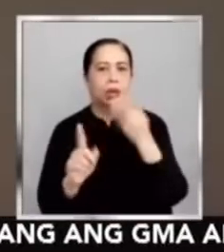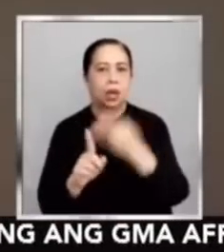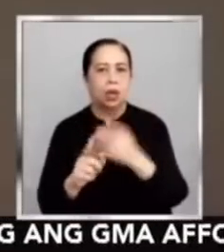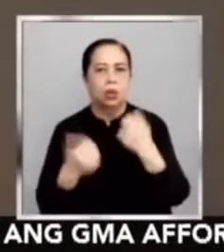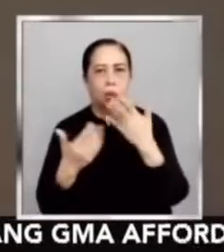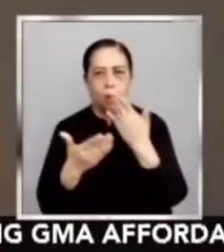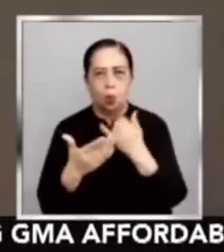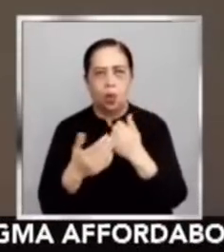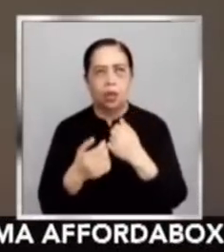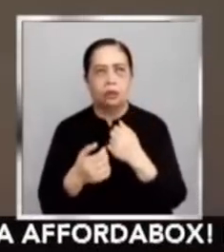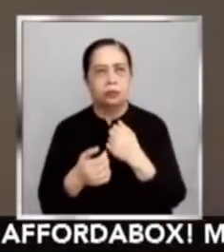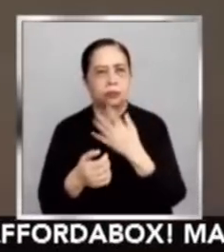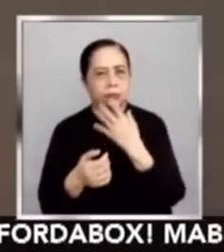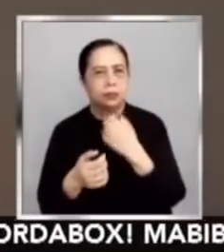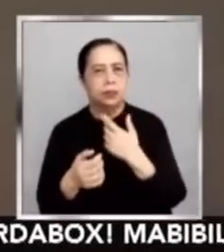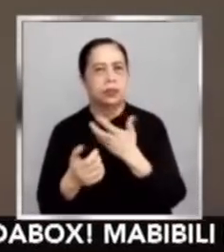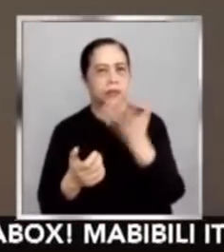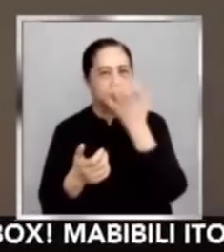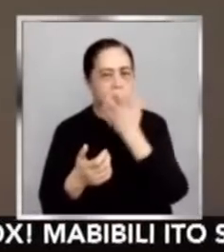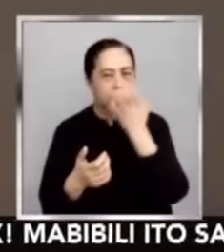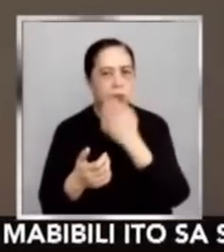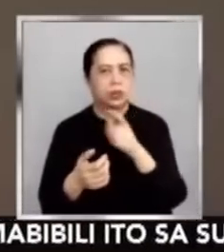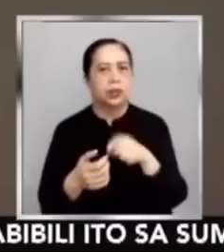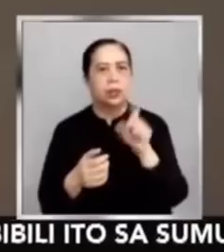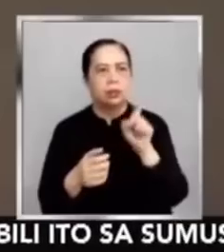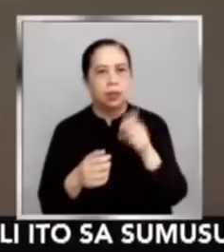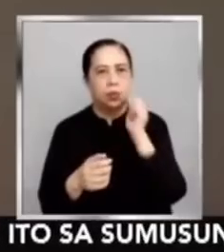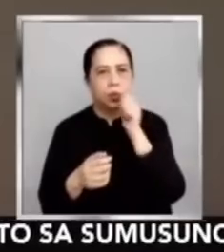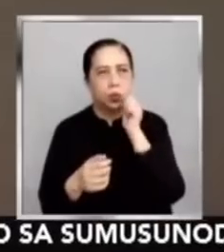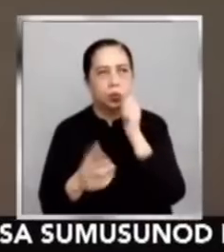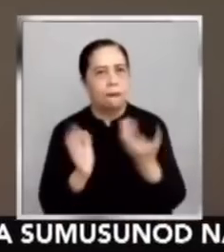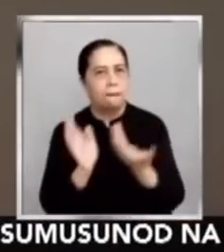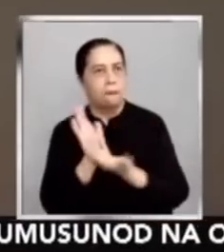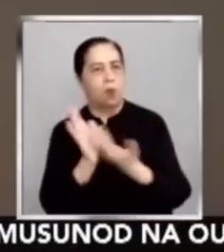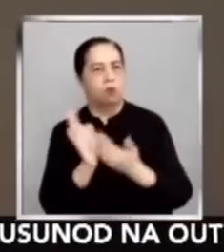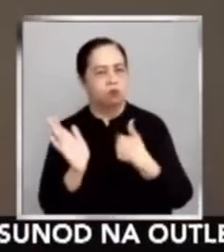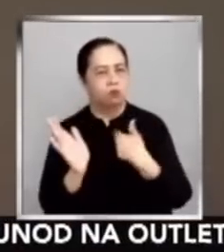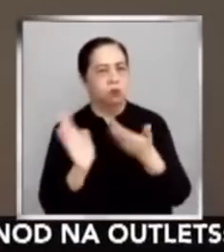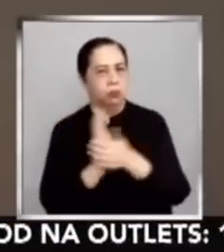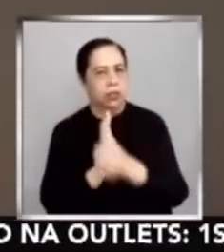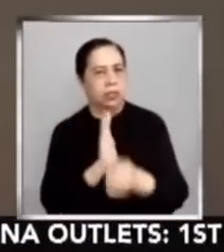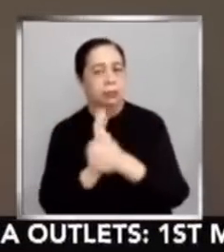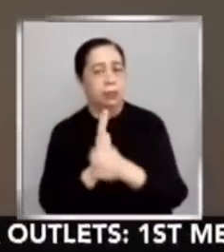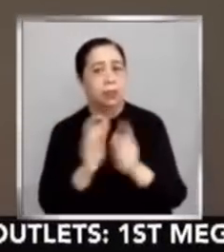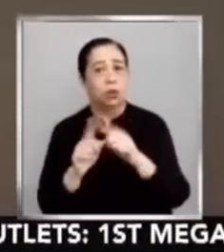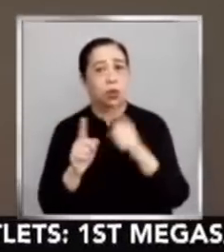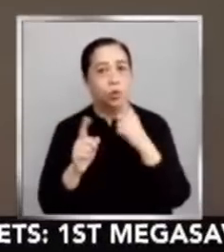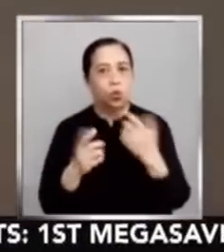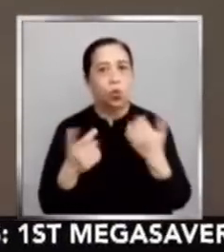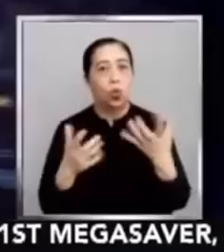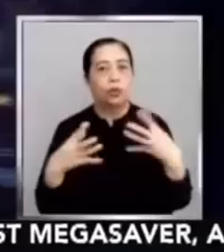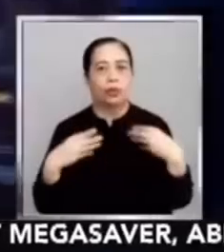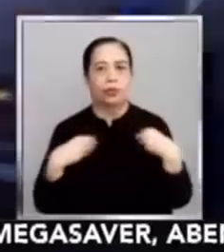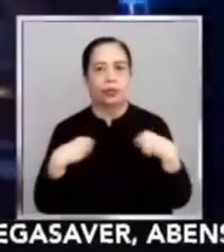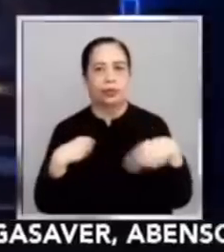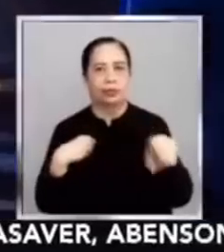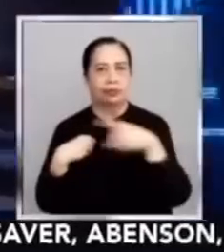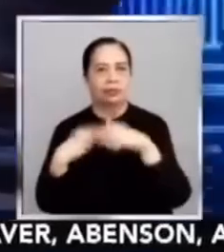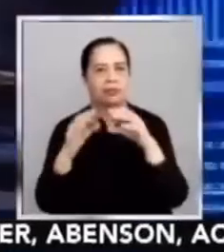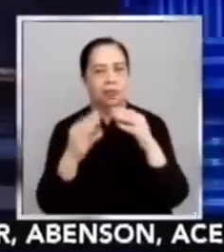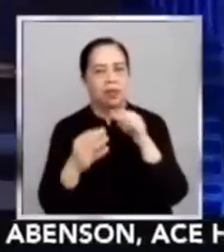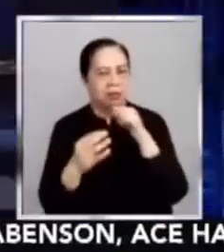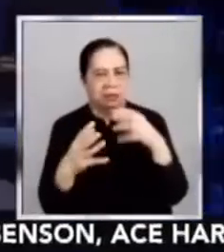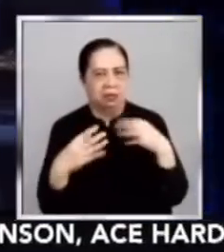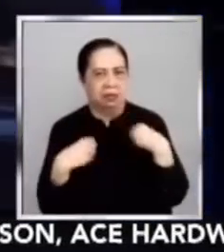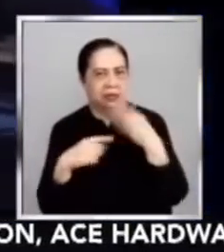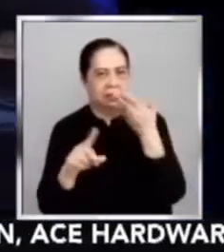kasi parang kailangan may lagi siyang pinapatunayan na magaling siya. Kasi ang totoo naman, ang gusto niya acceptance na hindi niya makuha-kuha.